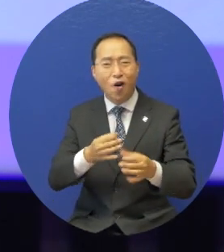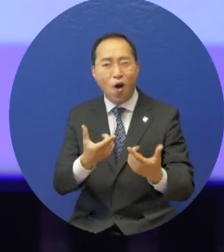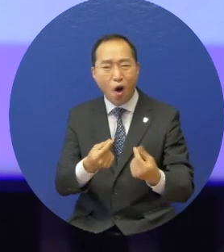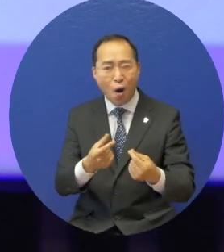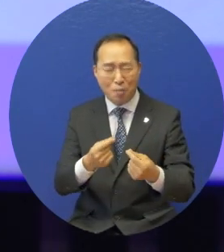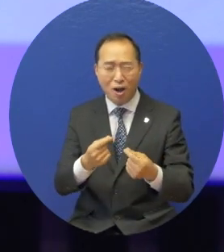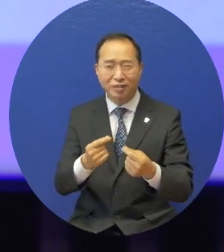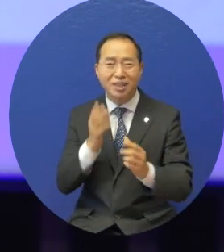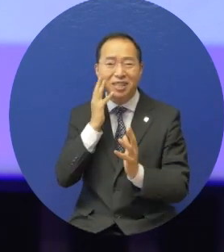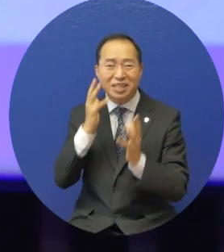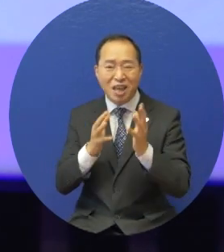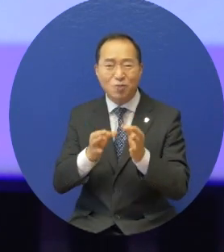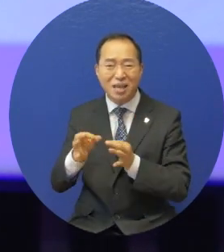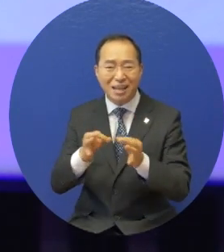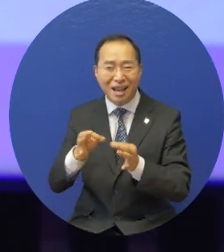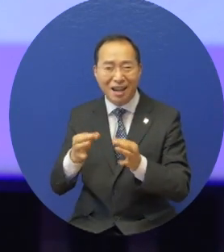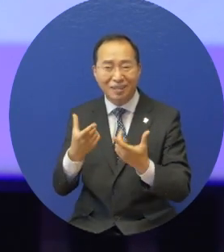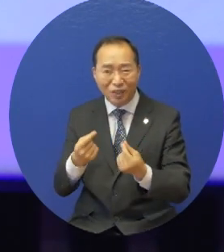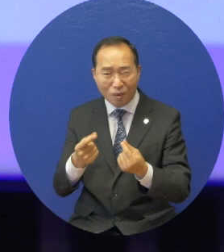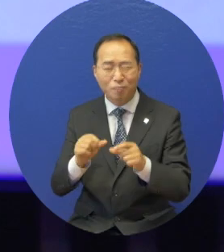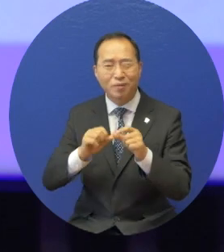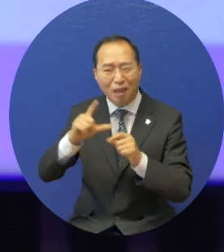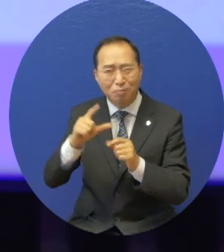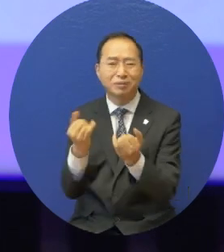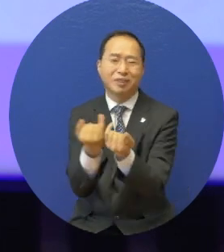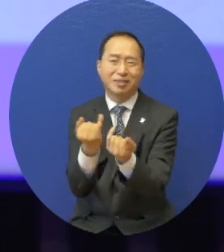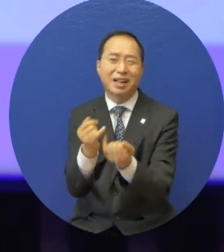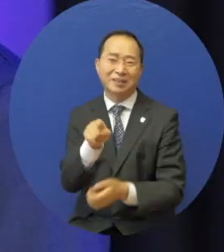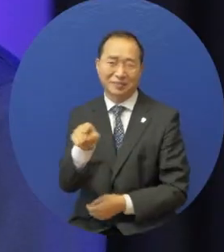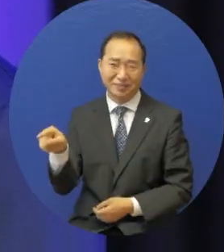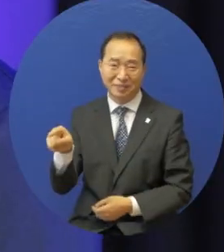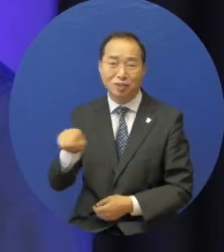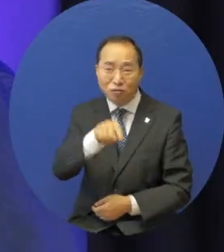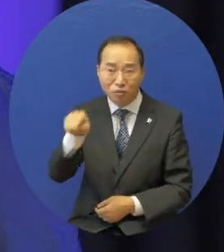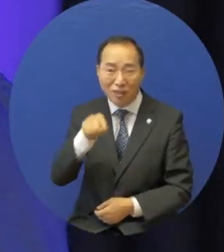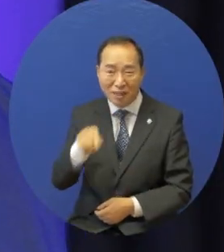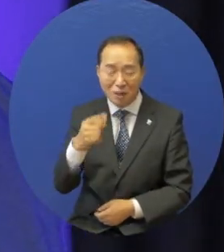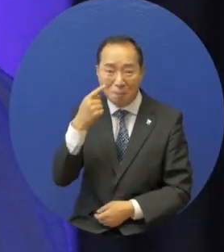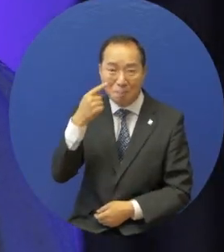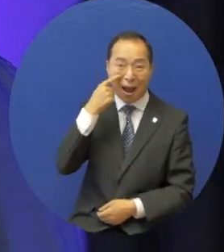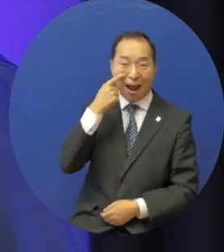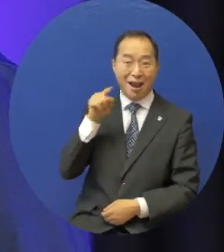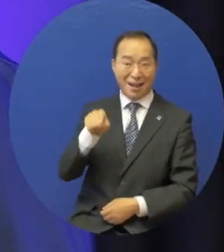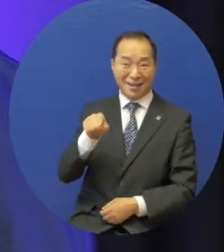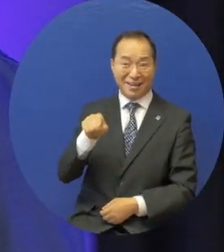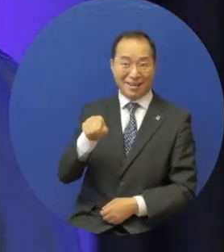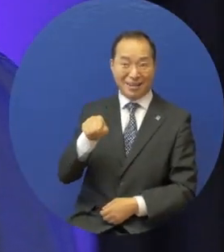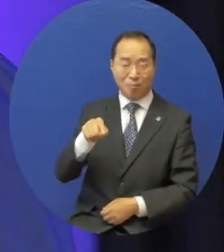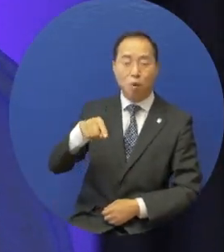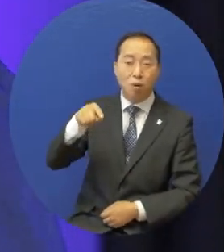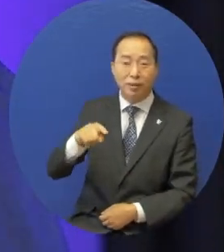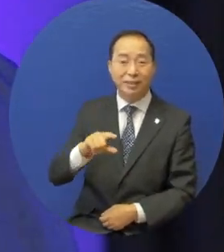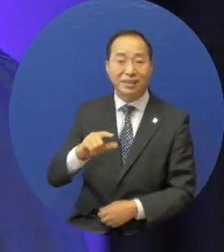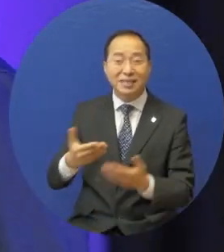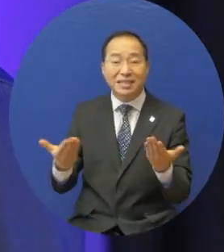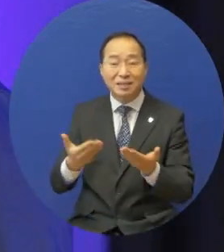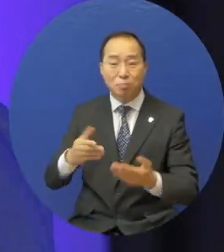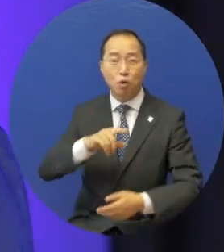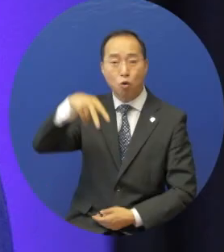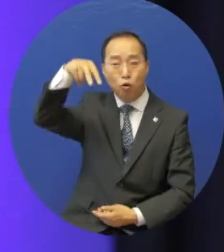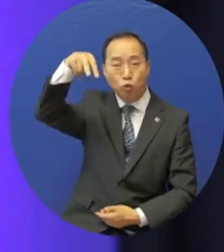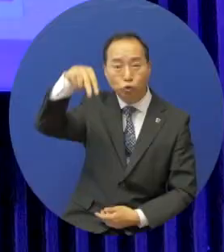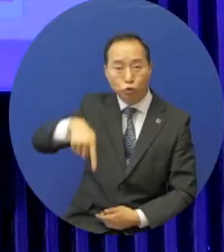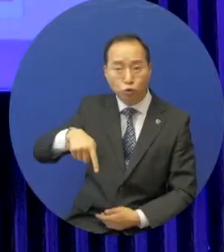필수품이었고 중요한 그러면서도 고가품이었어요. 그러다 보니까 다양한 사람들이 사지는 못했죠. 역시 부유층들의 사치품이었기